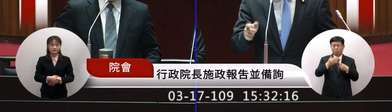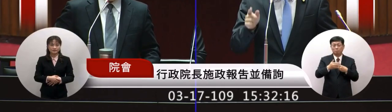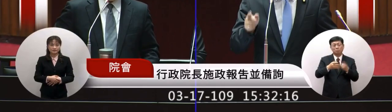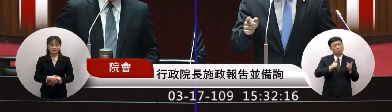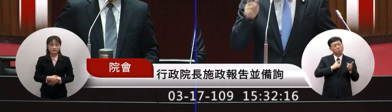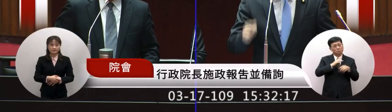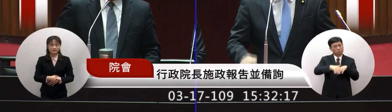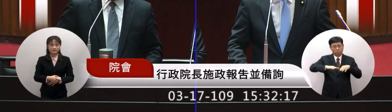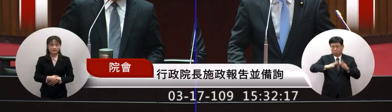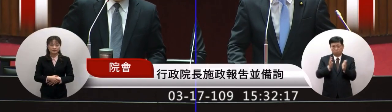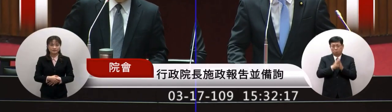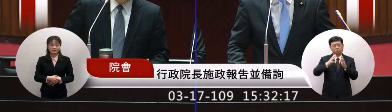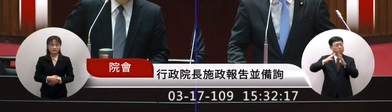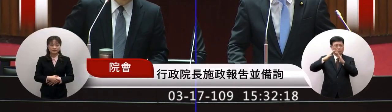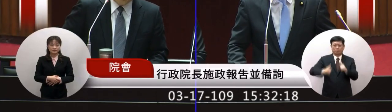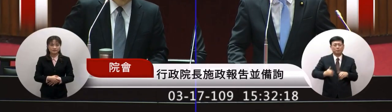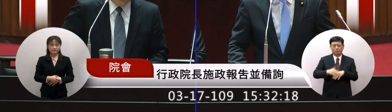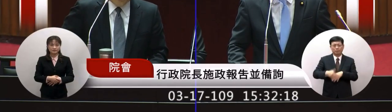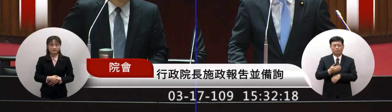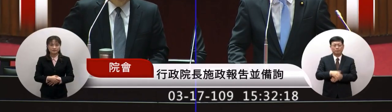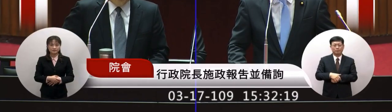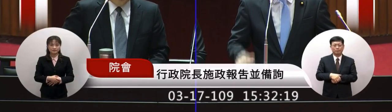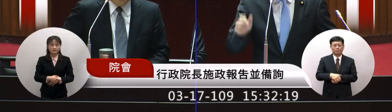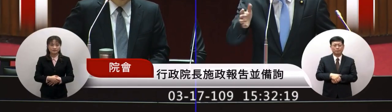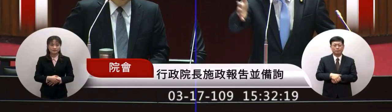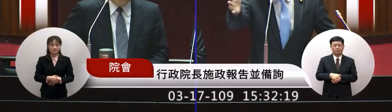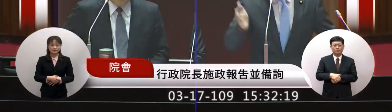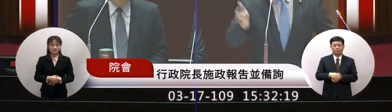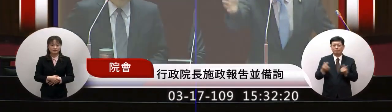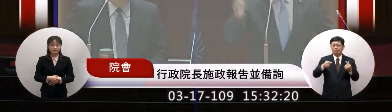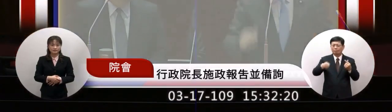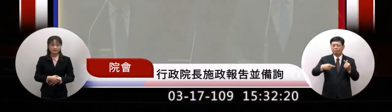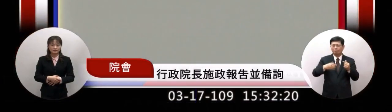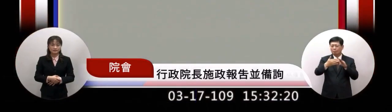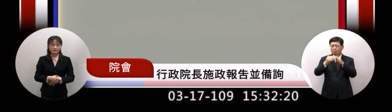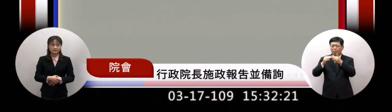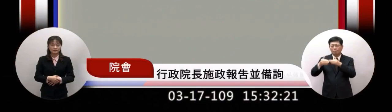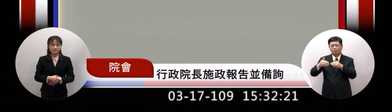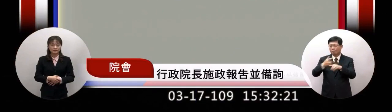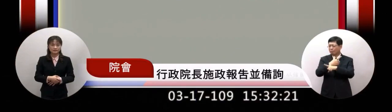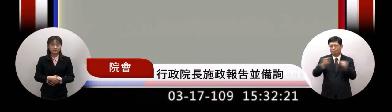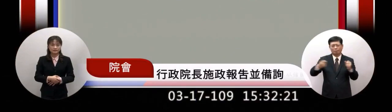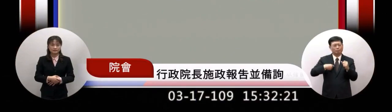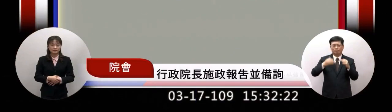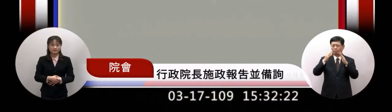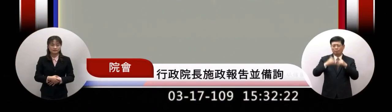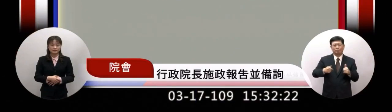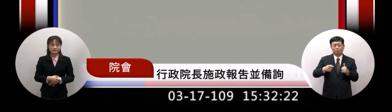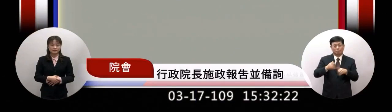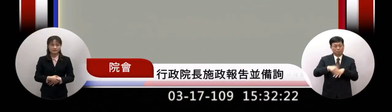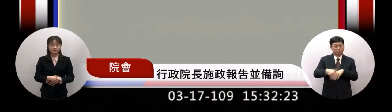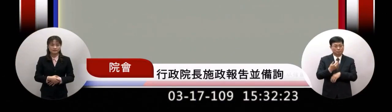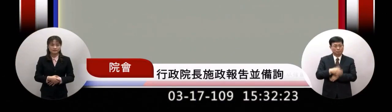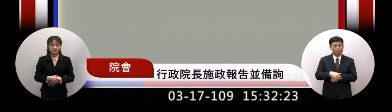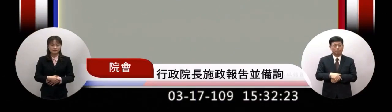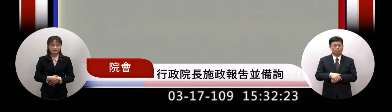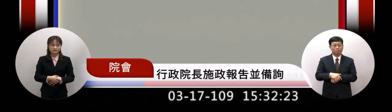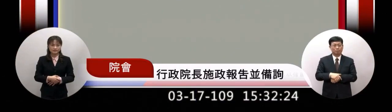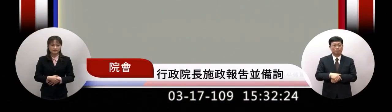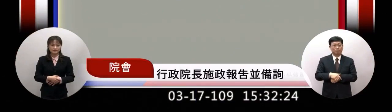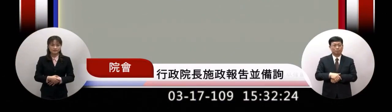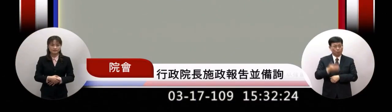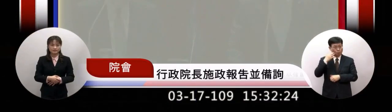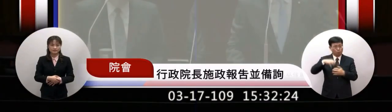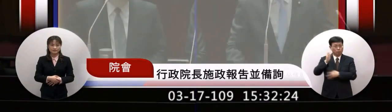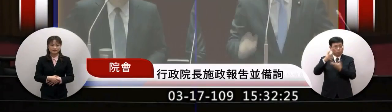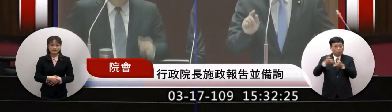啊，你敢会随甲拆起来？去甲遐厝拢、遐住户遐拢甲拆起来？那是